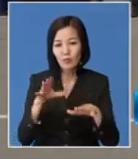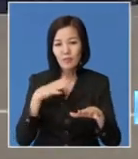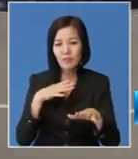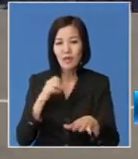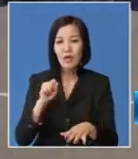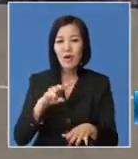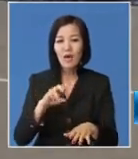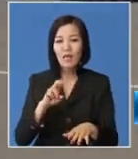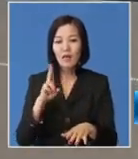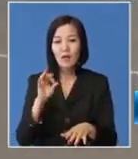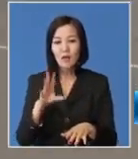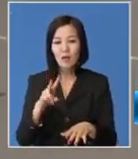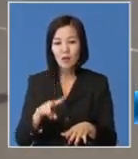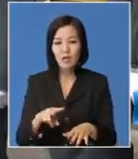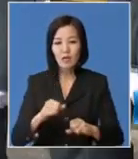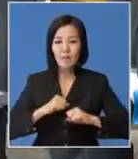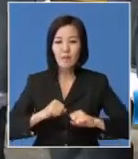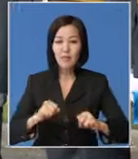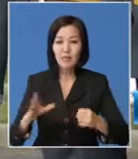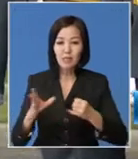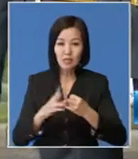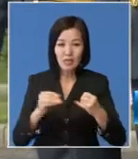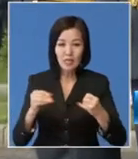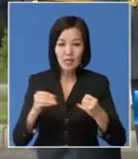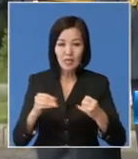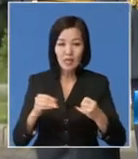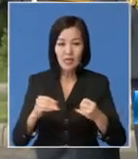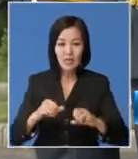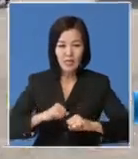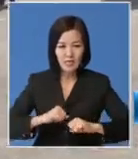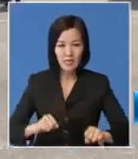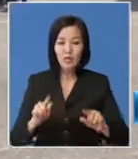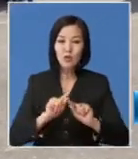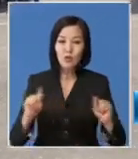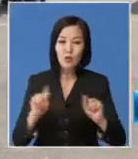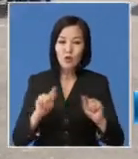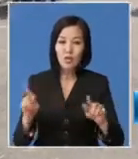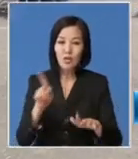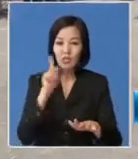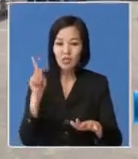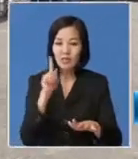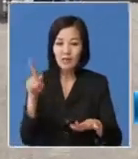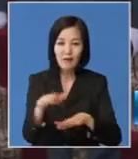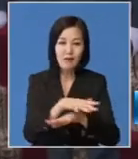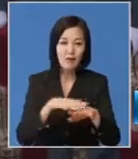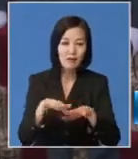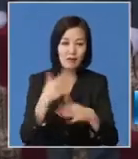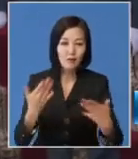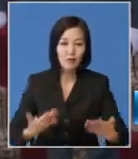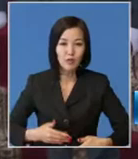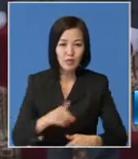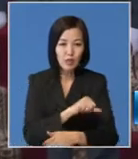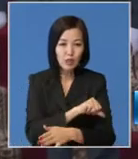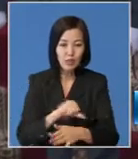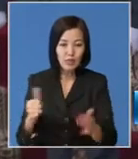Алакөл Қарагерей Қабанбайдай батыр бабалар мекені, елдікті ерлікті ұлықтаған ұрпағы тұрып жатыр. Елшеті шекара шебі, Қазақстан